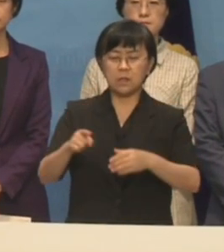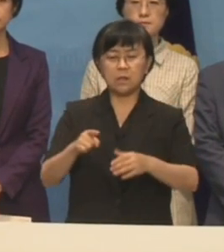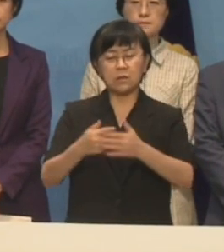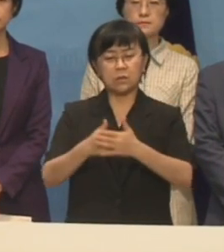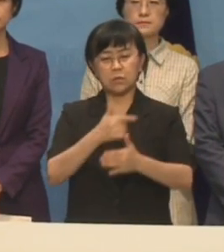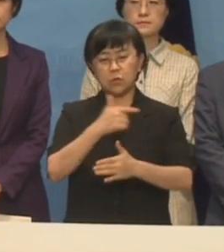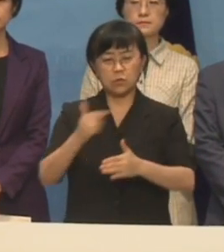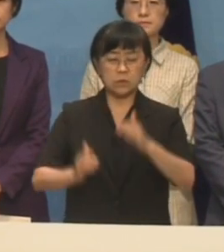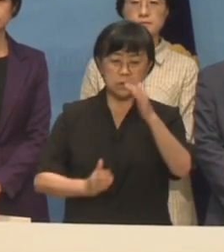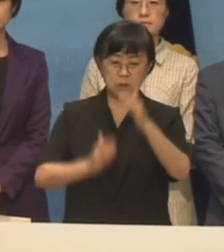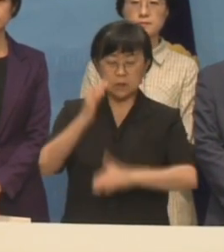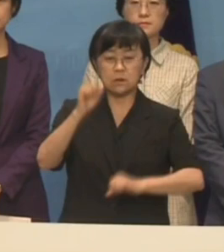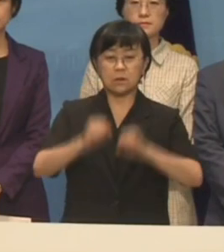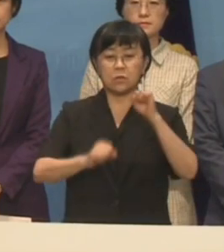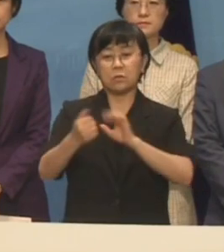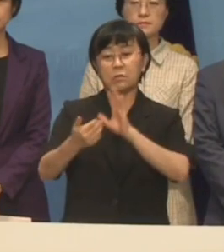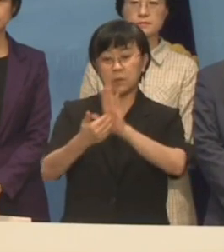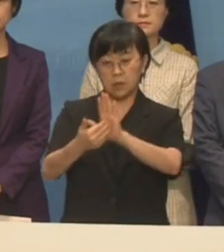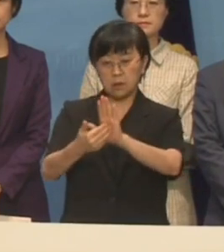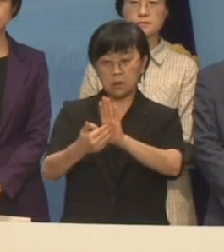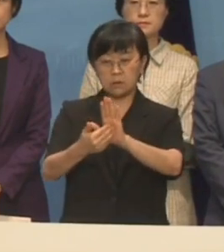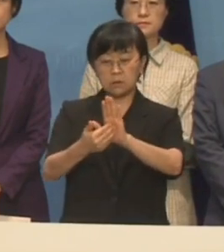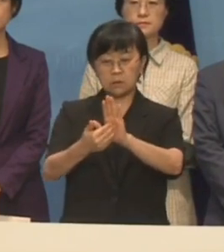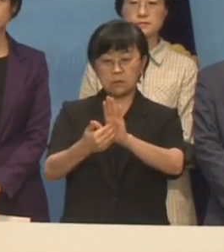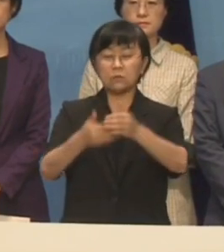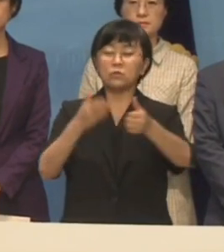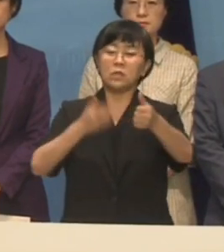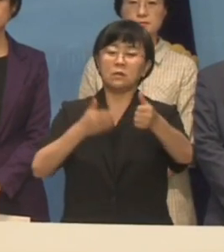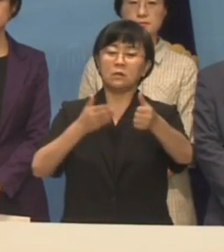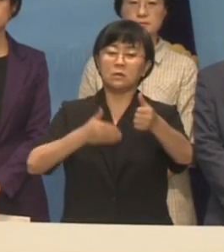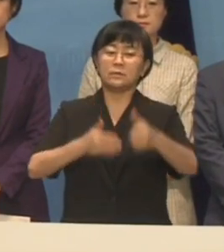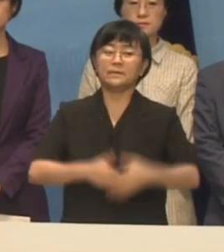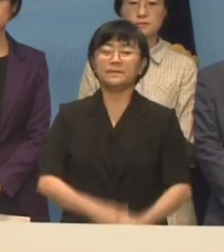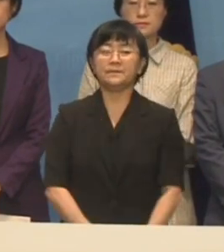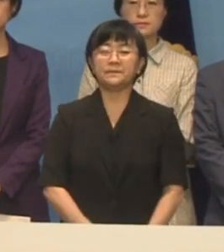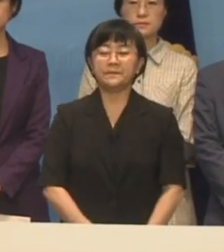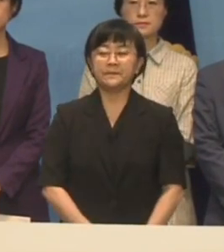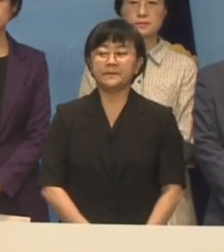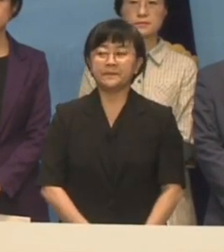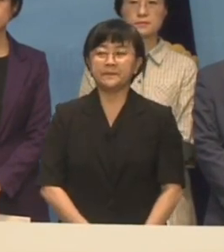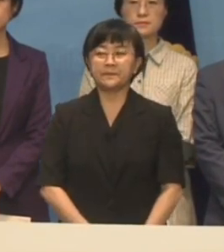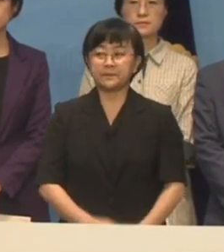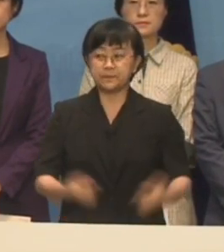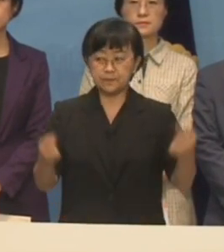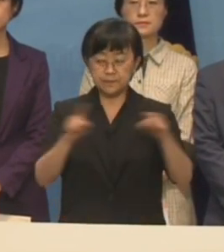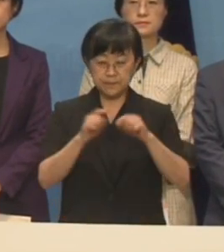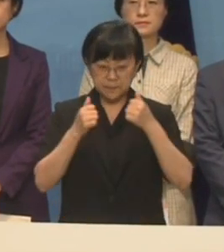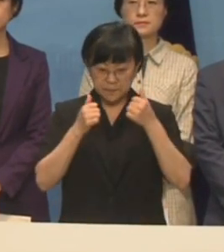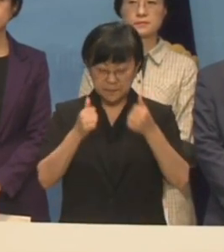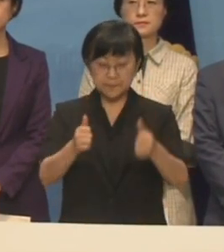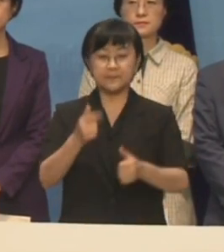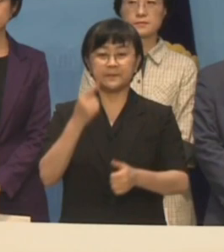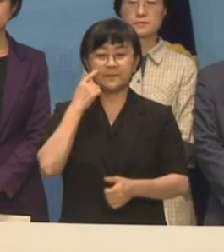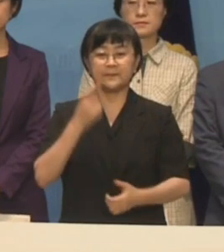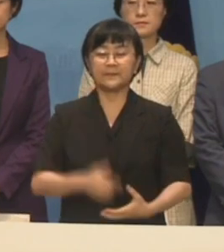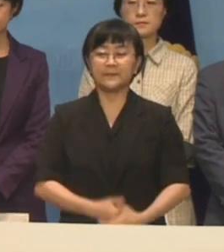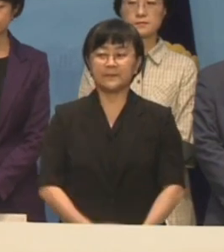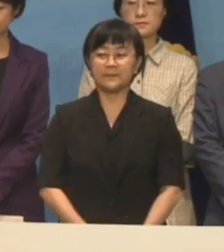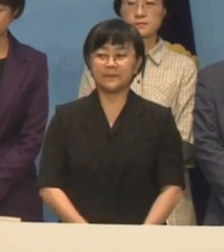이런 행태를 저지해 주시기를 부탁을 드리겠습니다. 저희도 또 함께 열심히 하도록